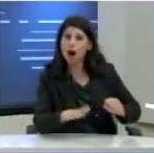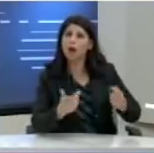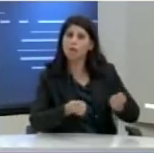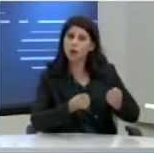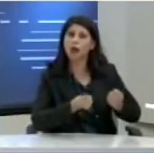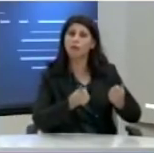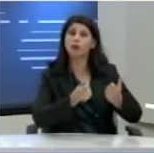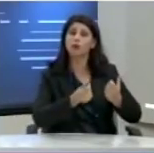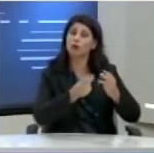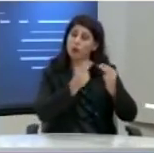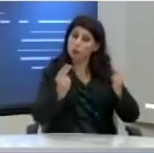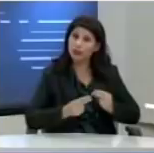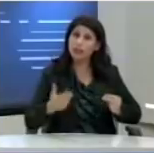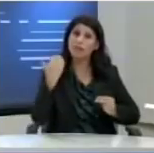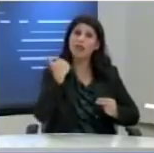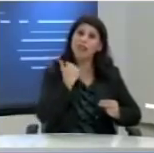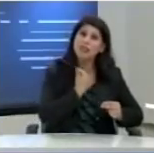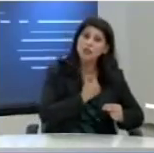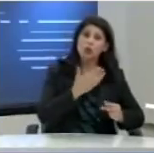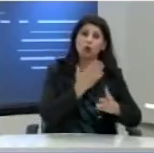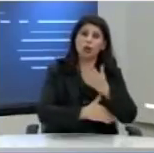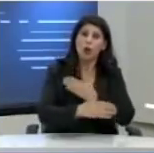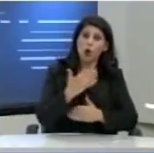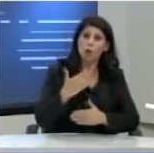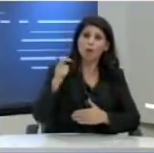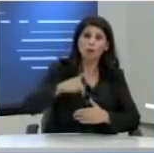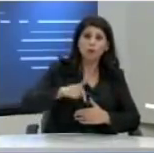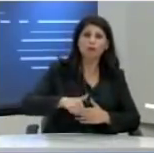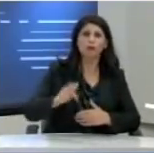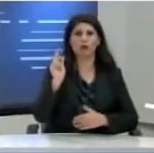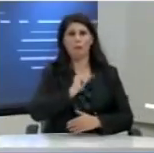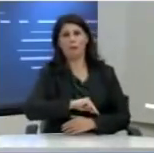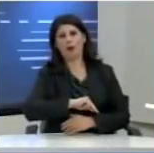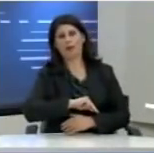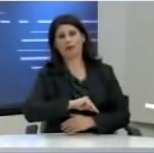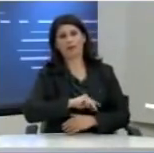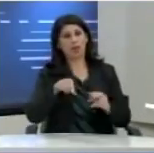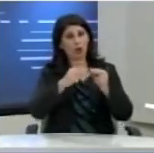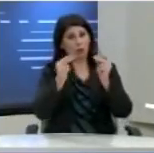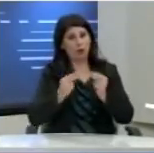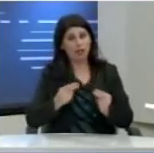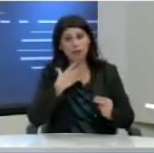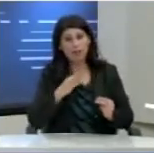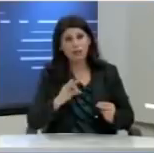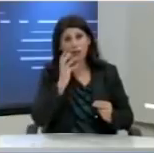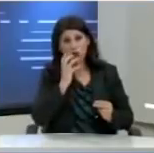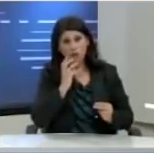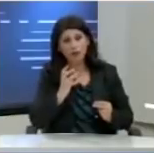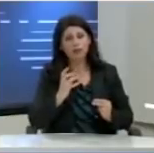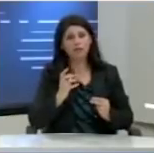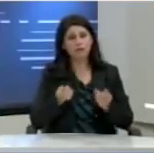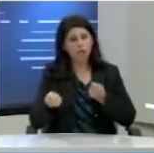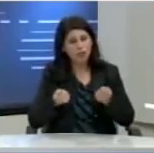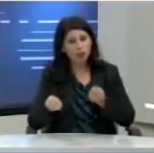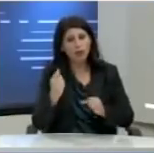από το αποτέλεσμα των θυσιών και των κόπων που τώρα καρπωνόμαστε. Το αποτέλεσμα δηλαδή μιας σοβαρής, μεθοδικής